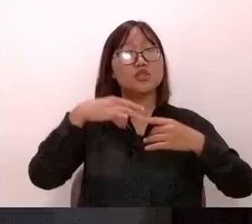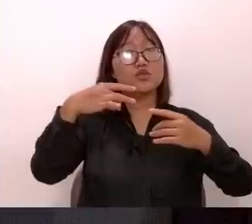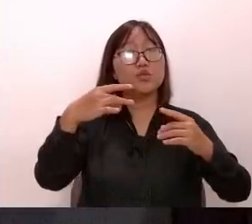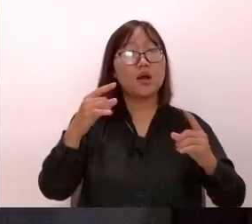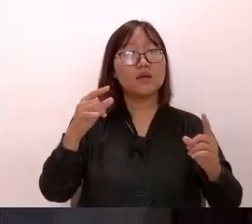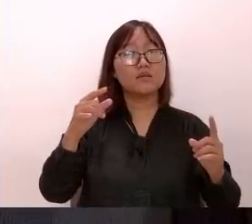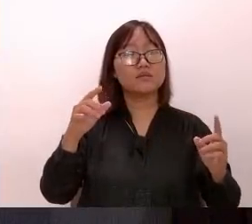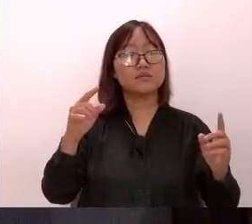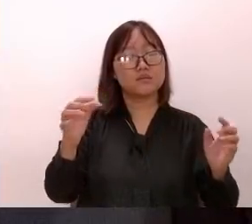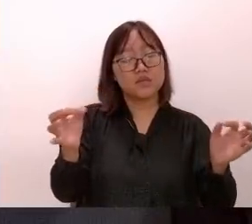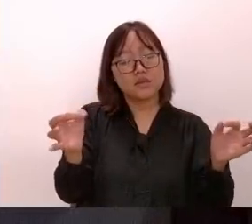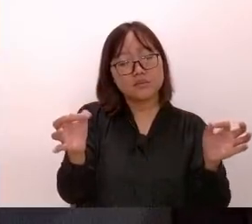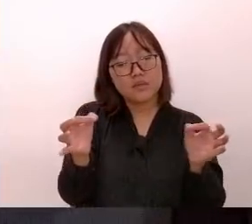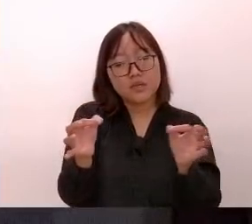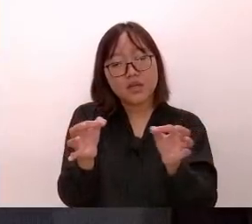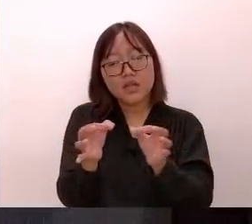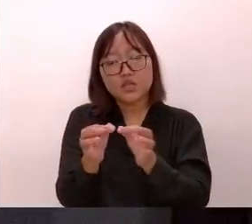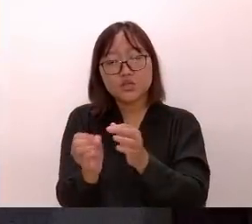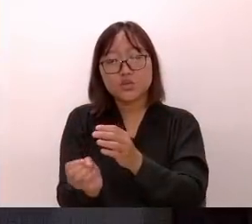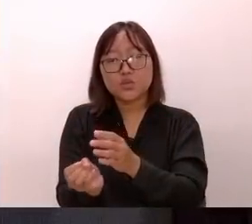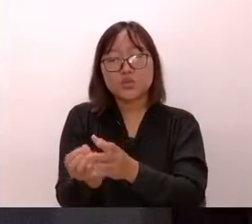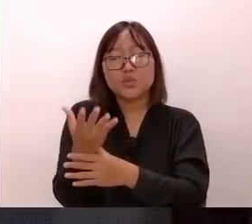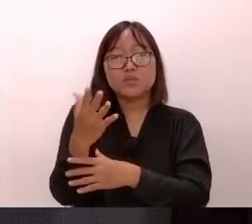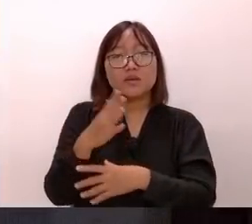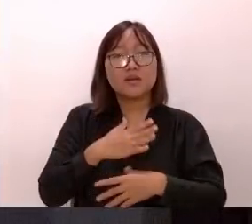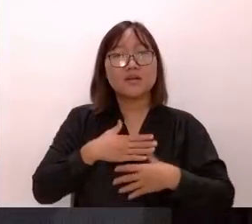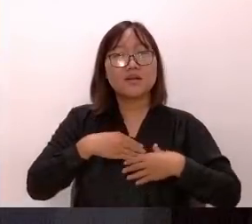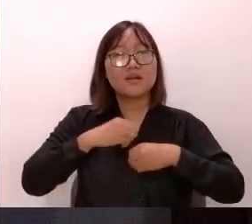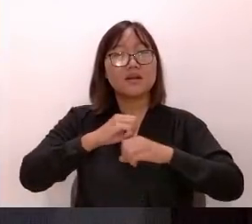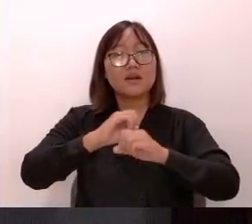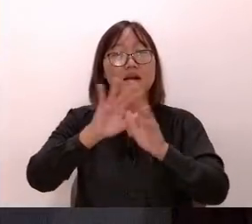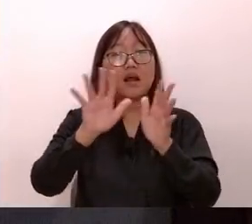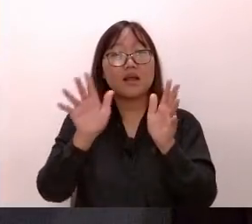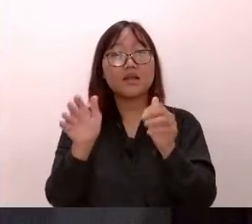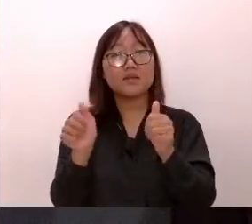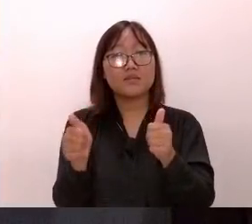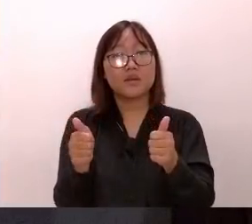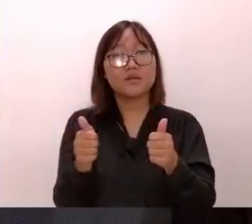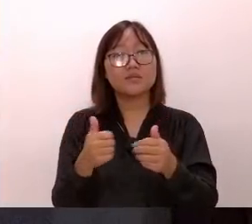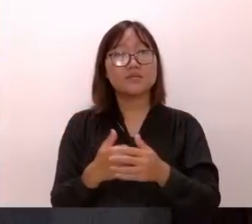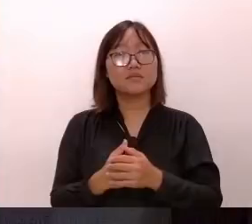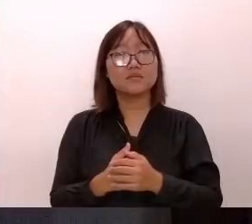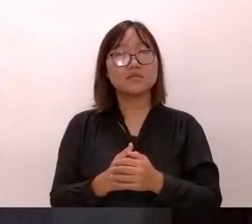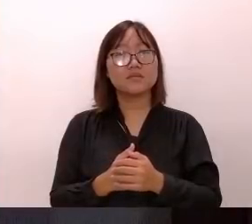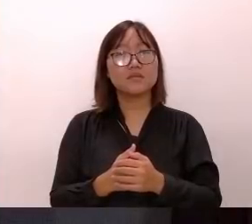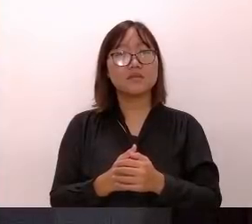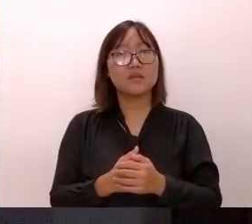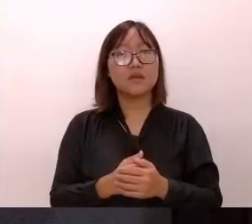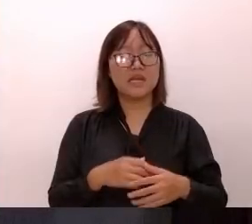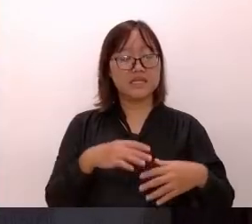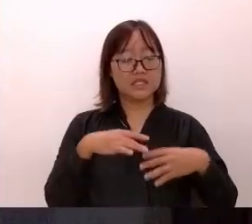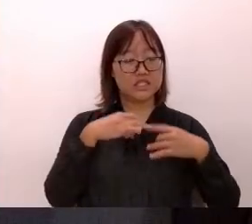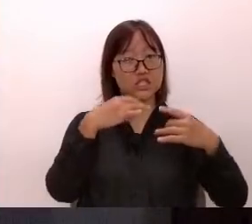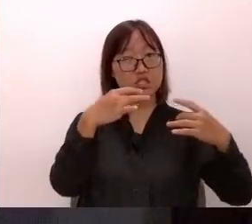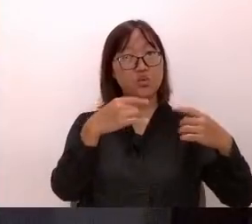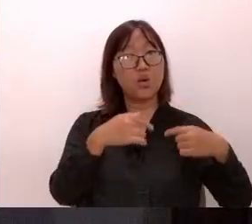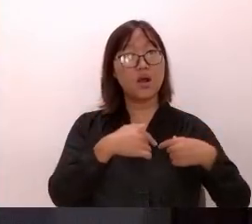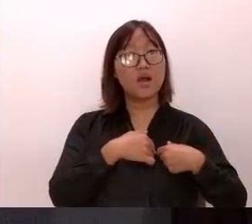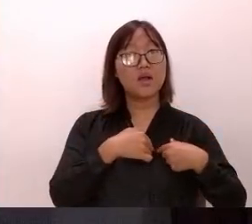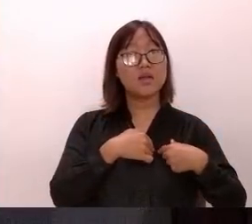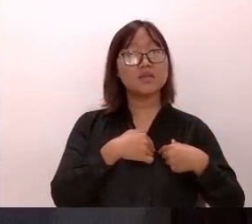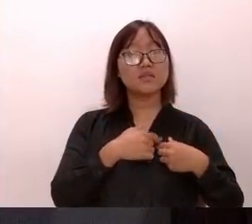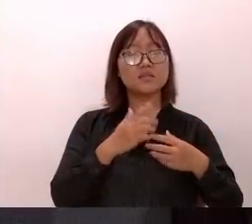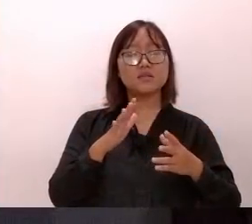jiwa yang mengaku dosa dan menyambut komuni Kudus akan menerima pengampunan penuh